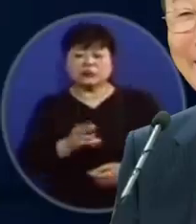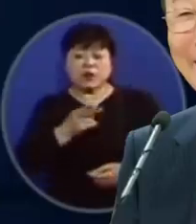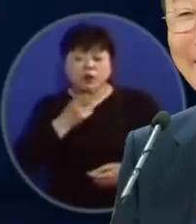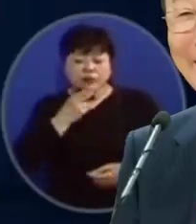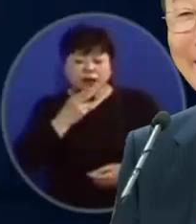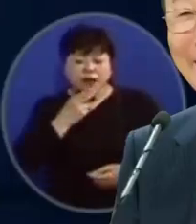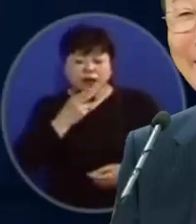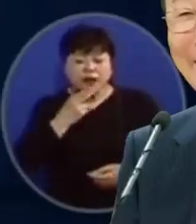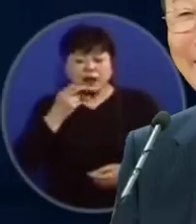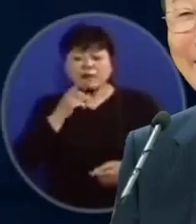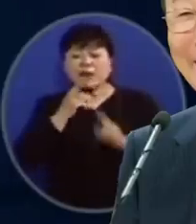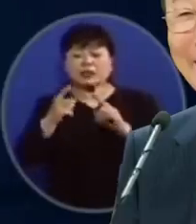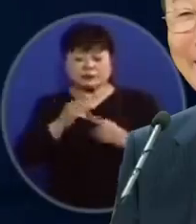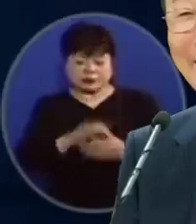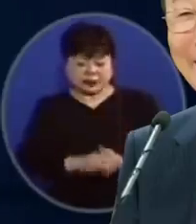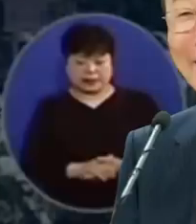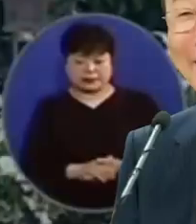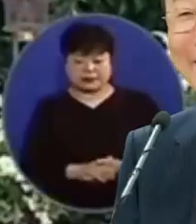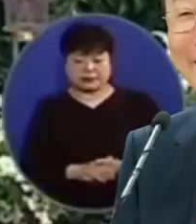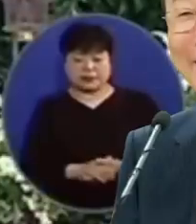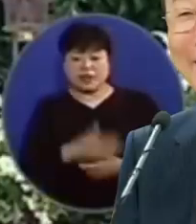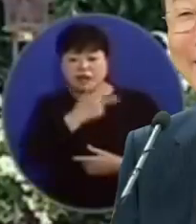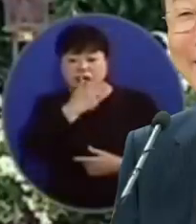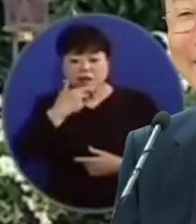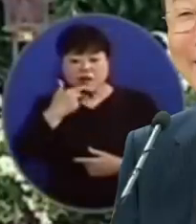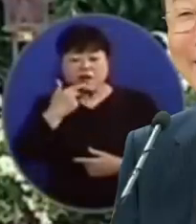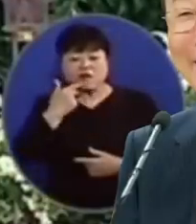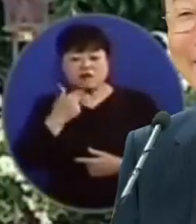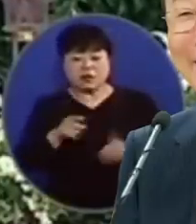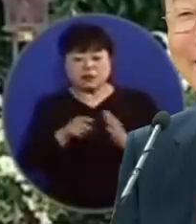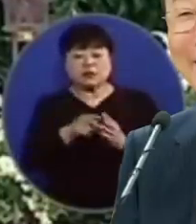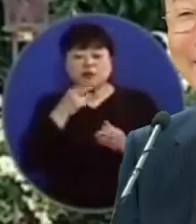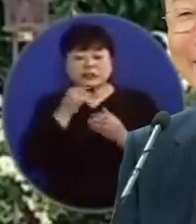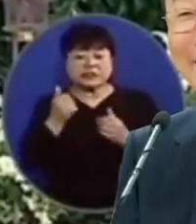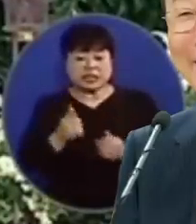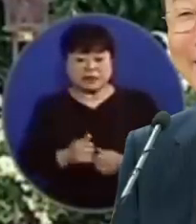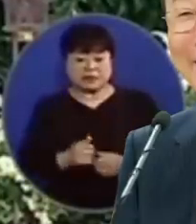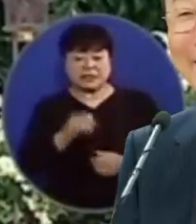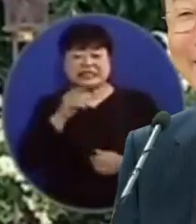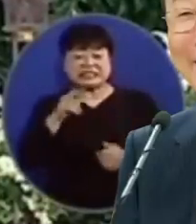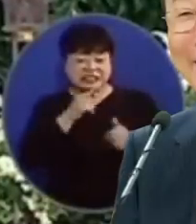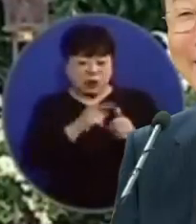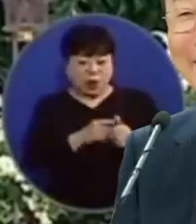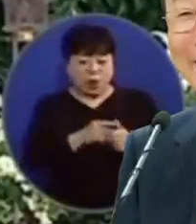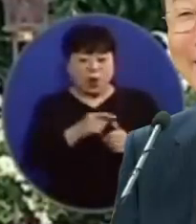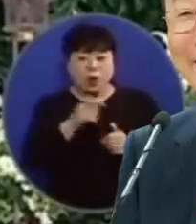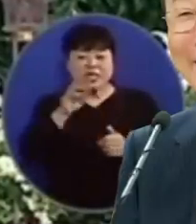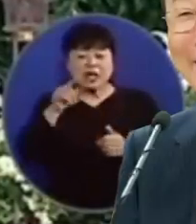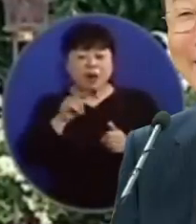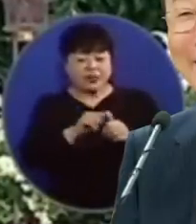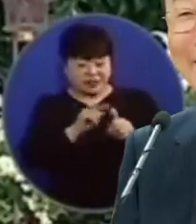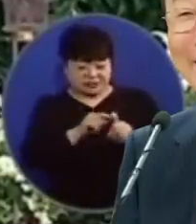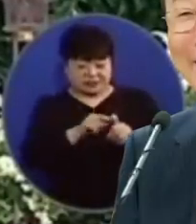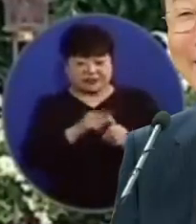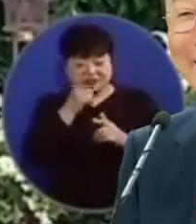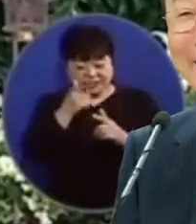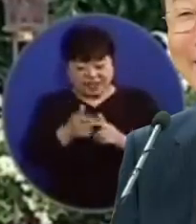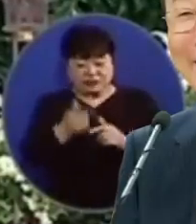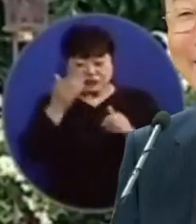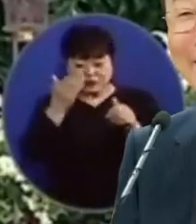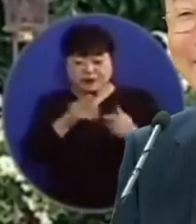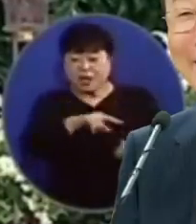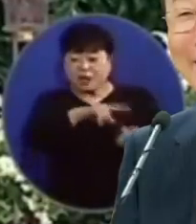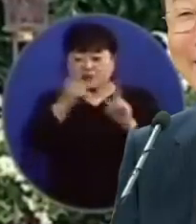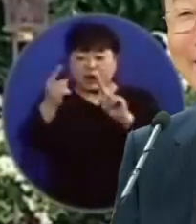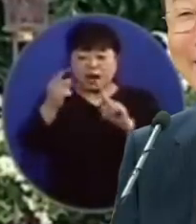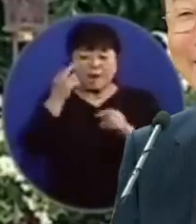역사 가운데 없다고 말했었습니다. 영국의 무신론자였던 리틀 스톤 경과 길버트 웨스트 씨는 예수님의